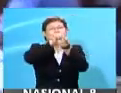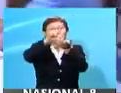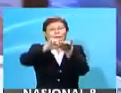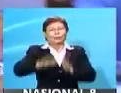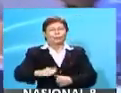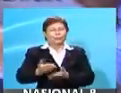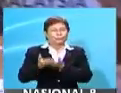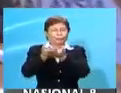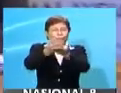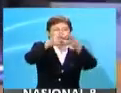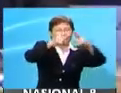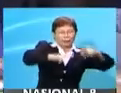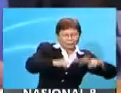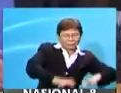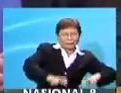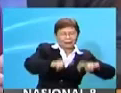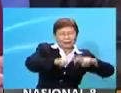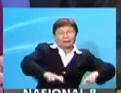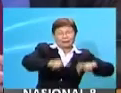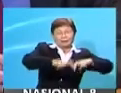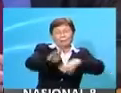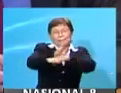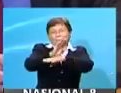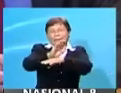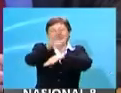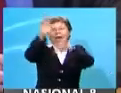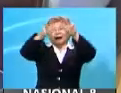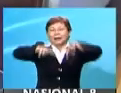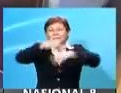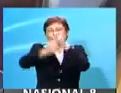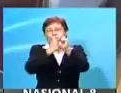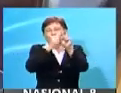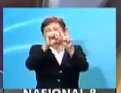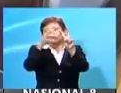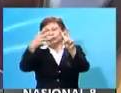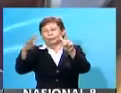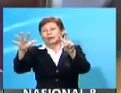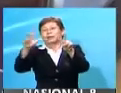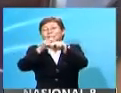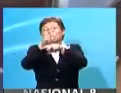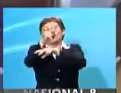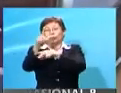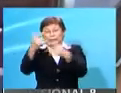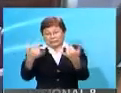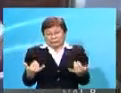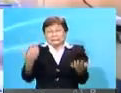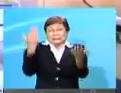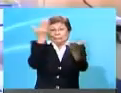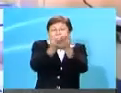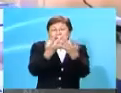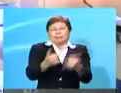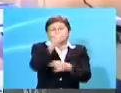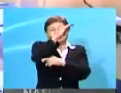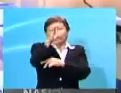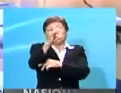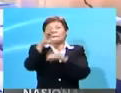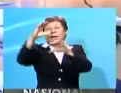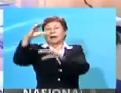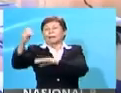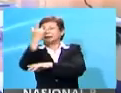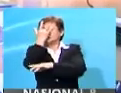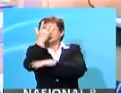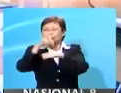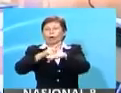pada pembentangan kaji selidik persekitaran perniagaan ASEAN 2015 di ibu negara sehingga kini terdapat lebih 400 Syarikat Jerman yang